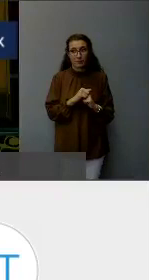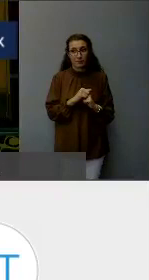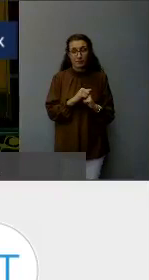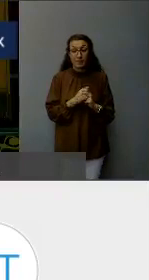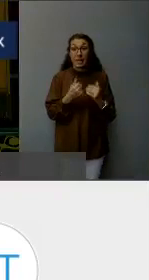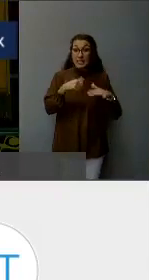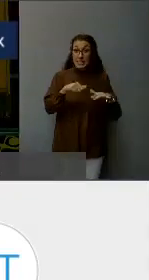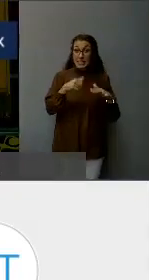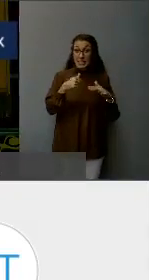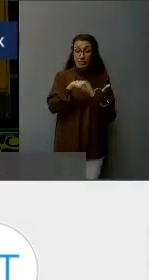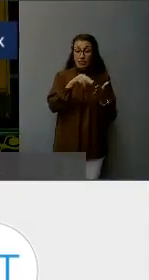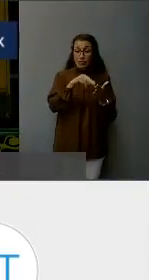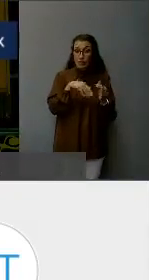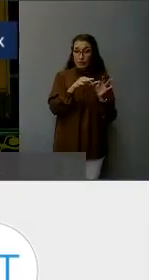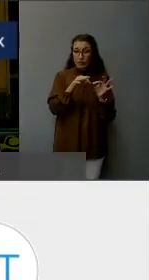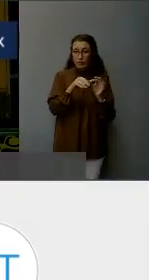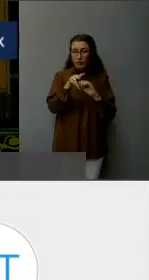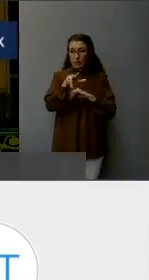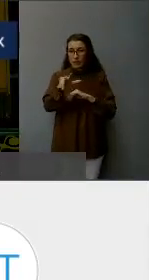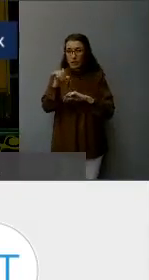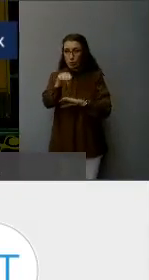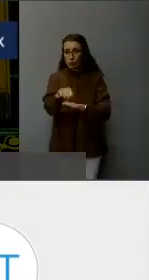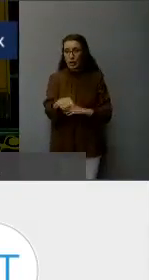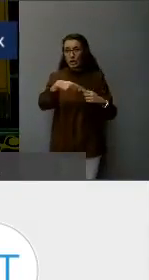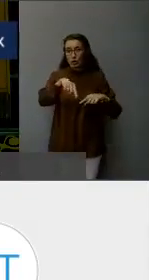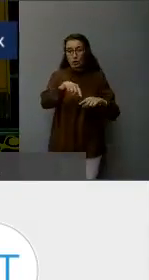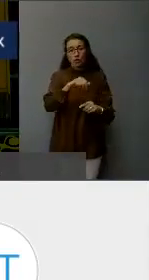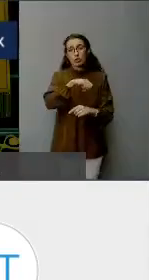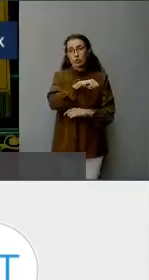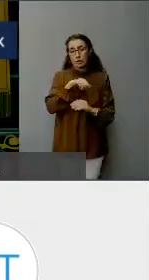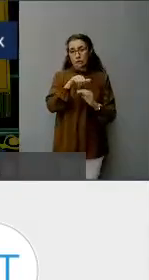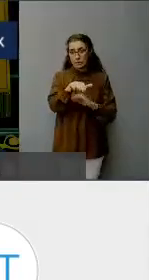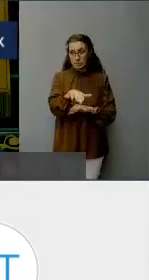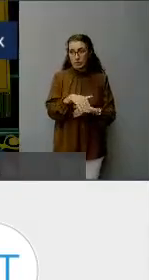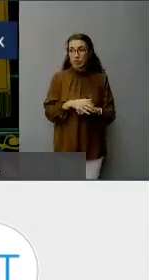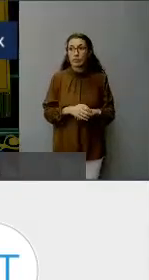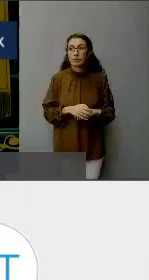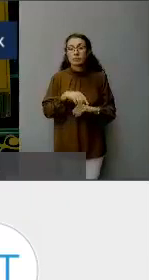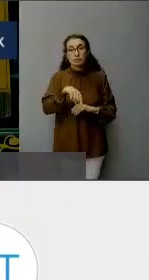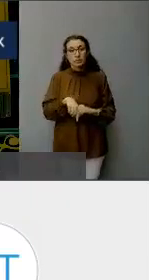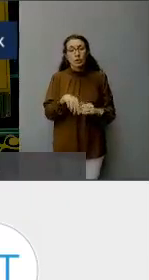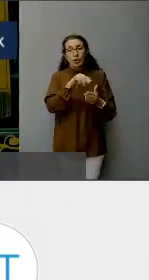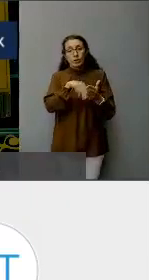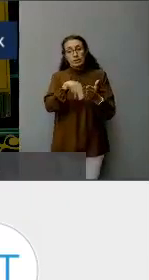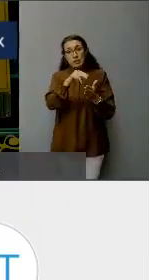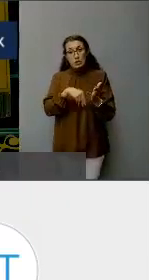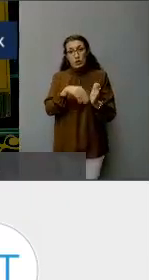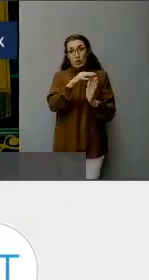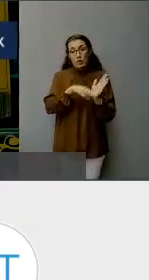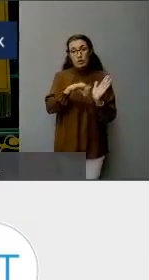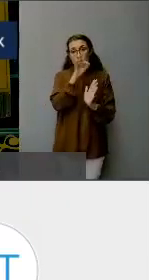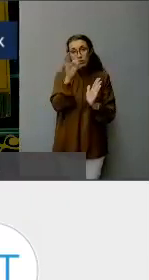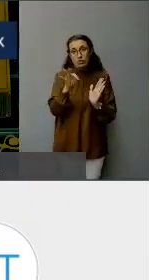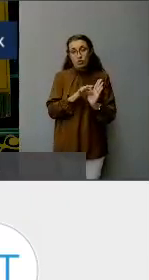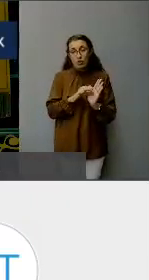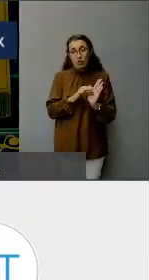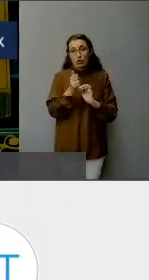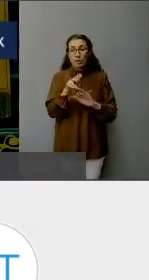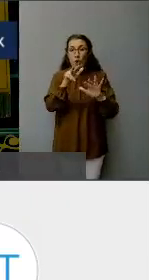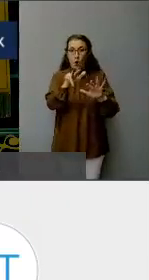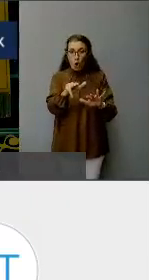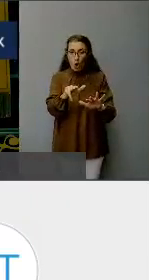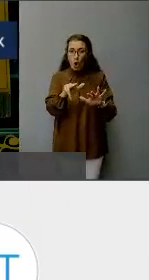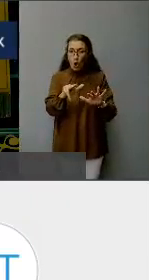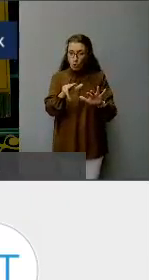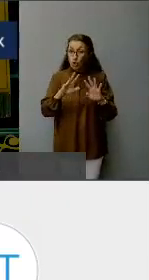16 voti favorevoli 23 contrari il consiglio comunale respinge ancora in votazione l'ordine del giorno numero 8 con parere